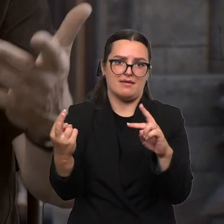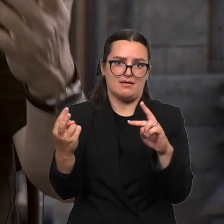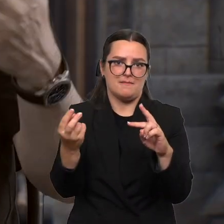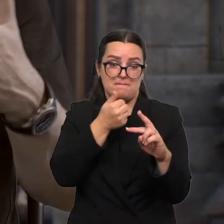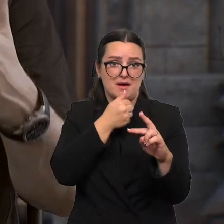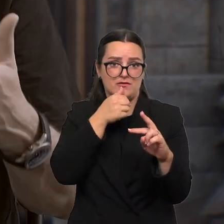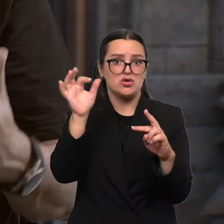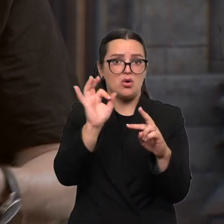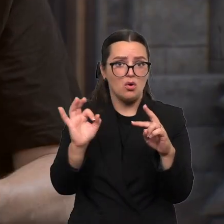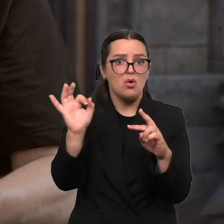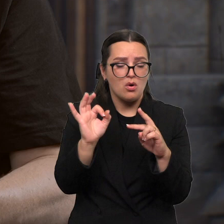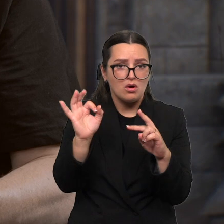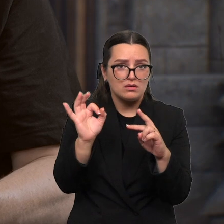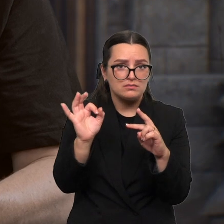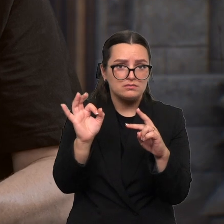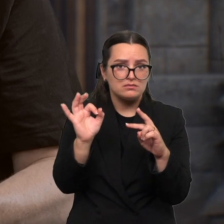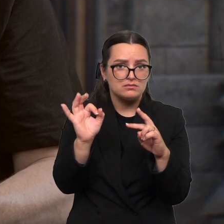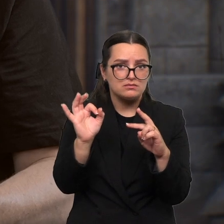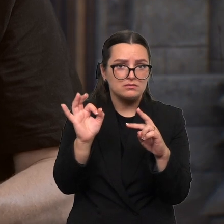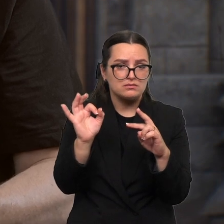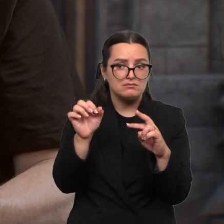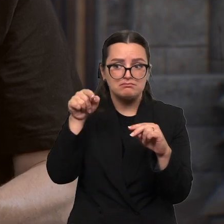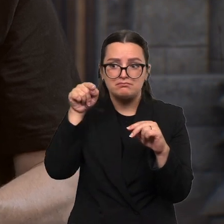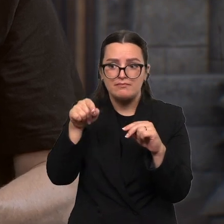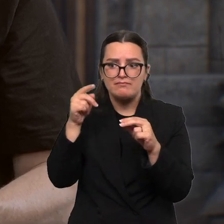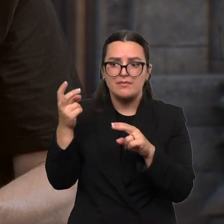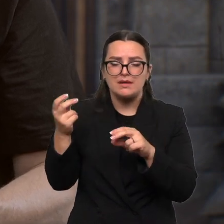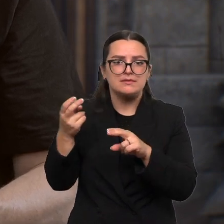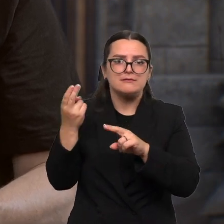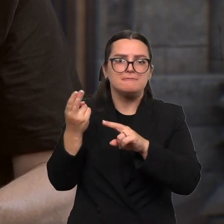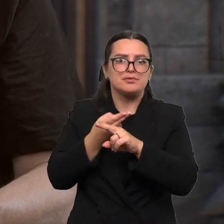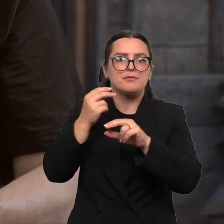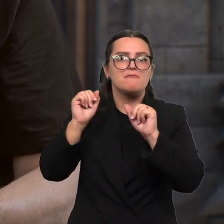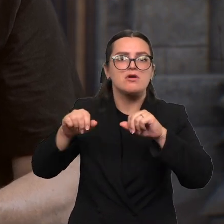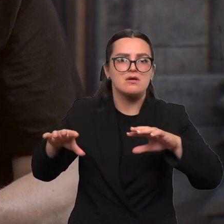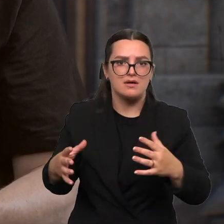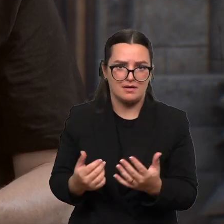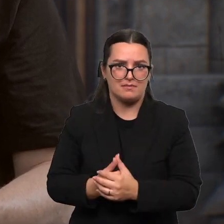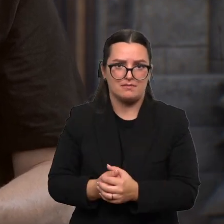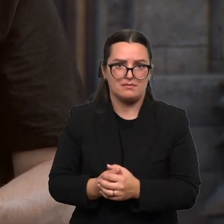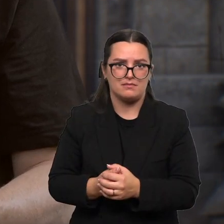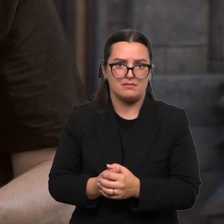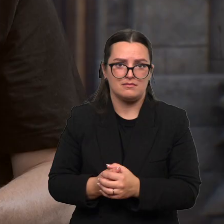lėtas karas prieš žmoniją, pačių susikurtas, jisai, pavyzdžiui,